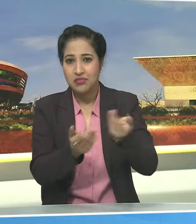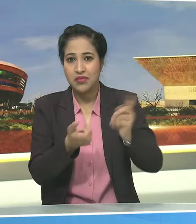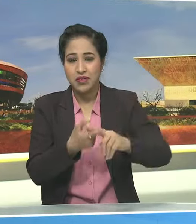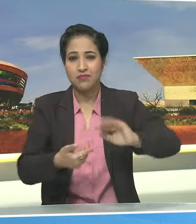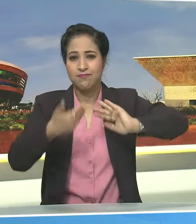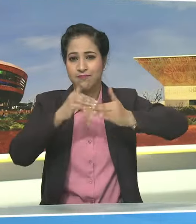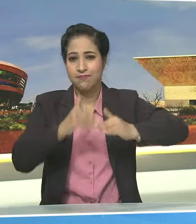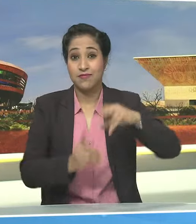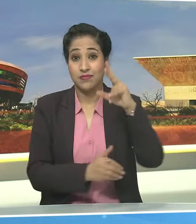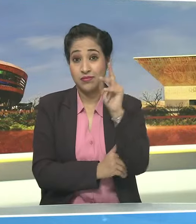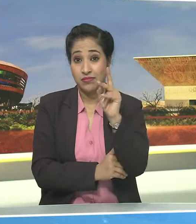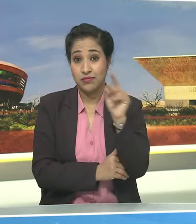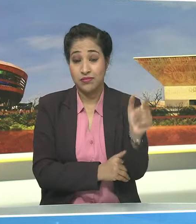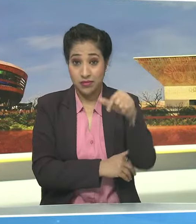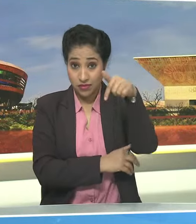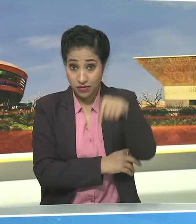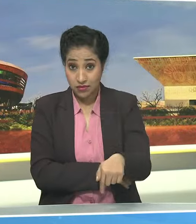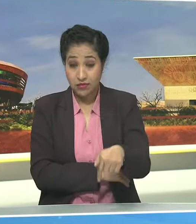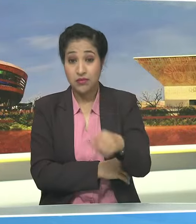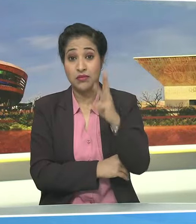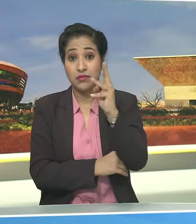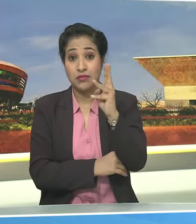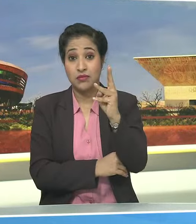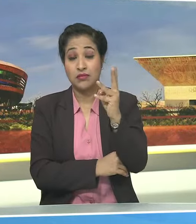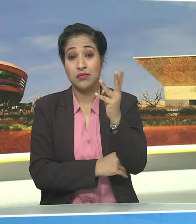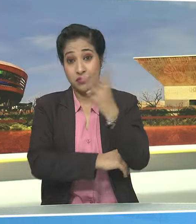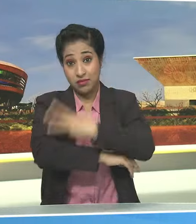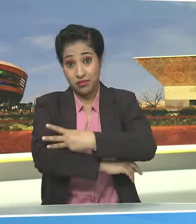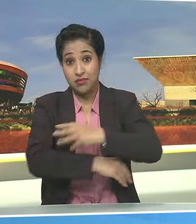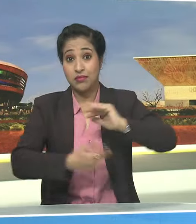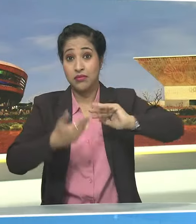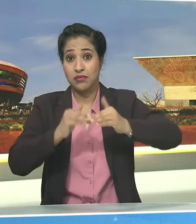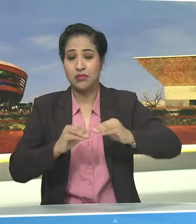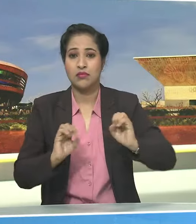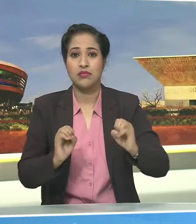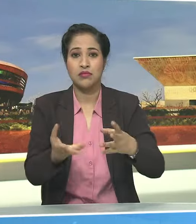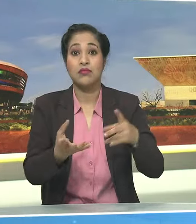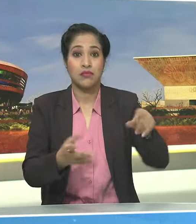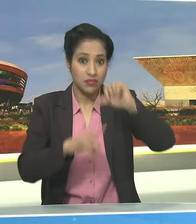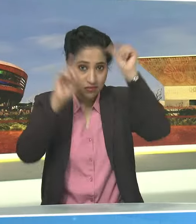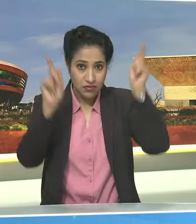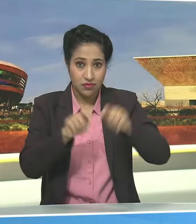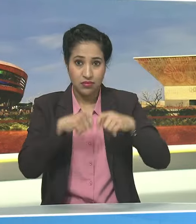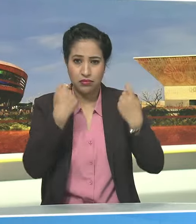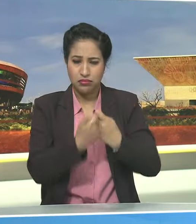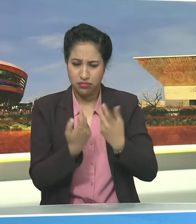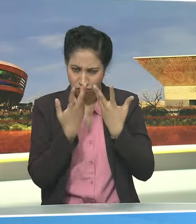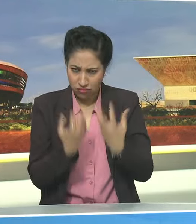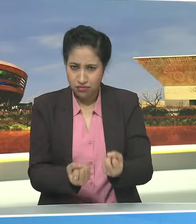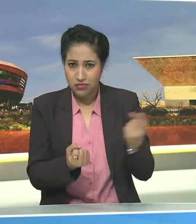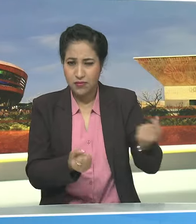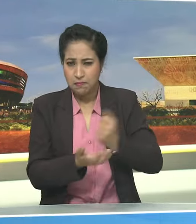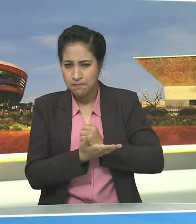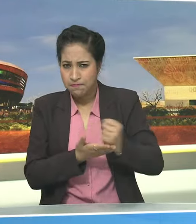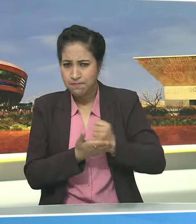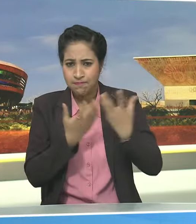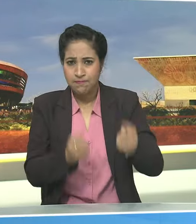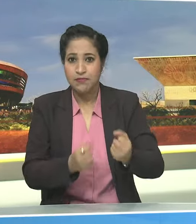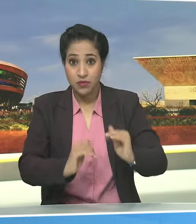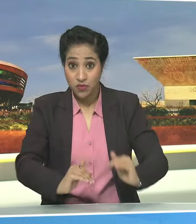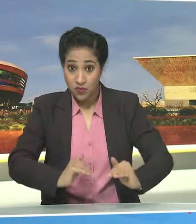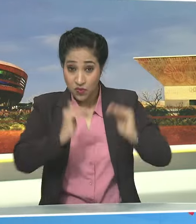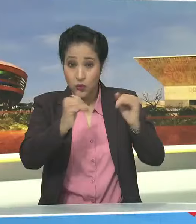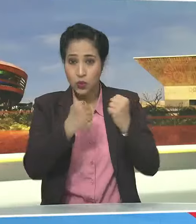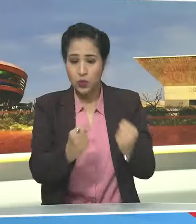रहे दूसरे टेस्ट मैच में आज तीसरे दिन का मुकाबला खेला जाएगा भारतीय टीम की कोशिश अपनी बढ़त को और